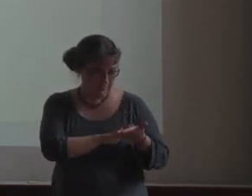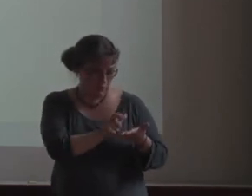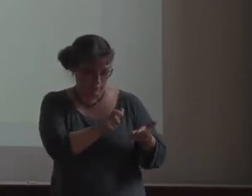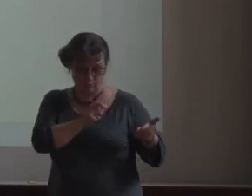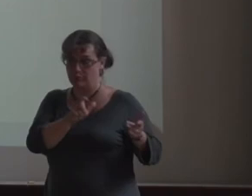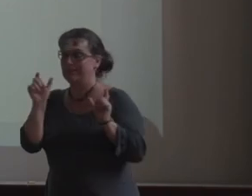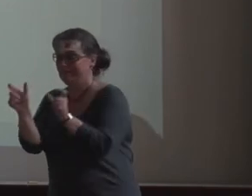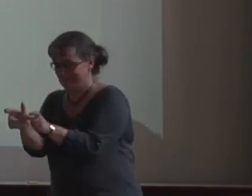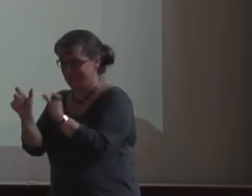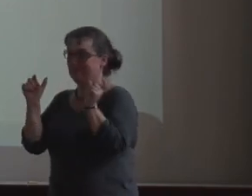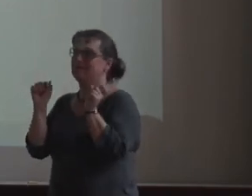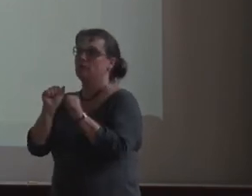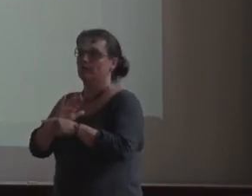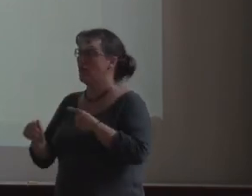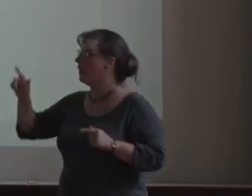qui vient récupérer les données et